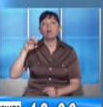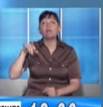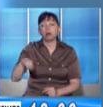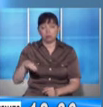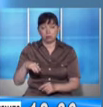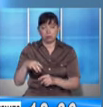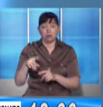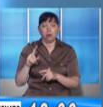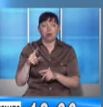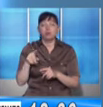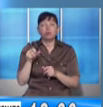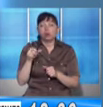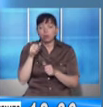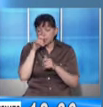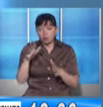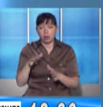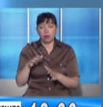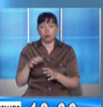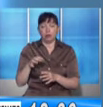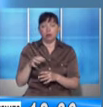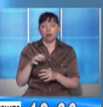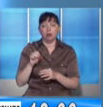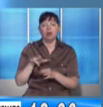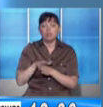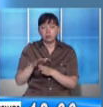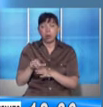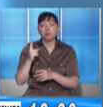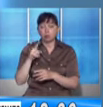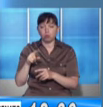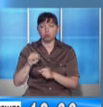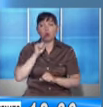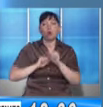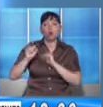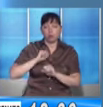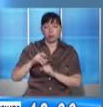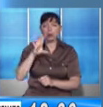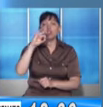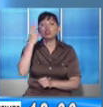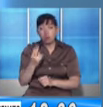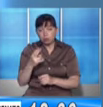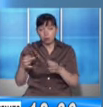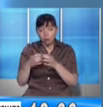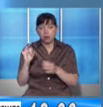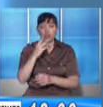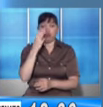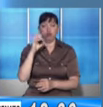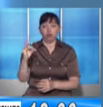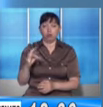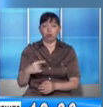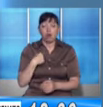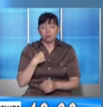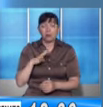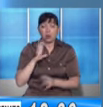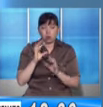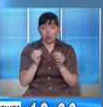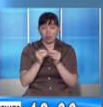Parlament doar din simplu fapt că acestui lucru i s-au opus socialiștii și Șor. Suntem doar 10, sau am